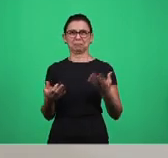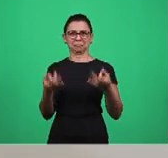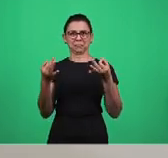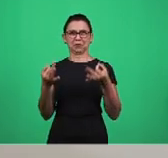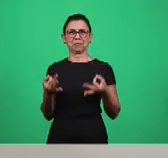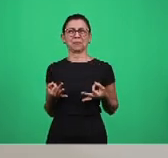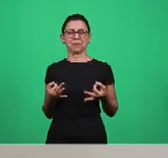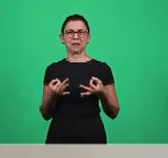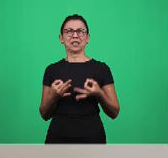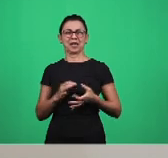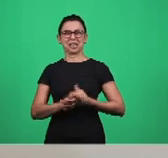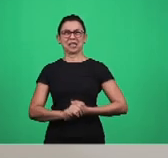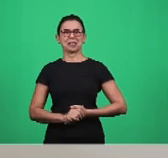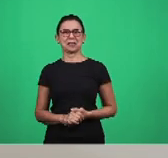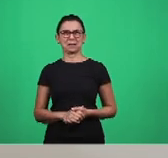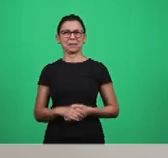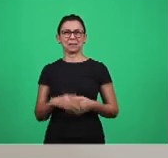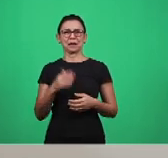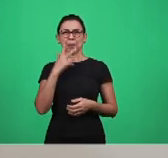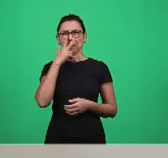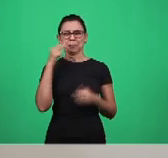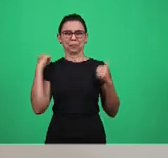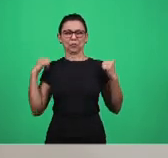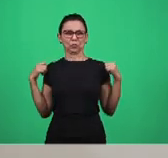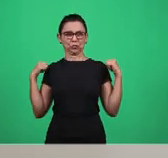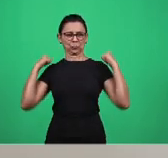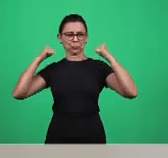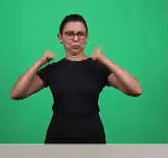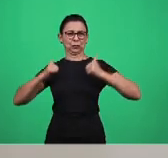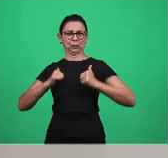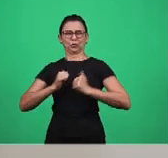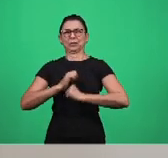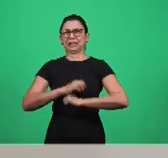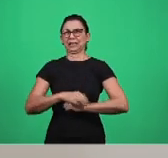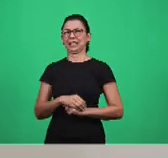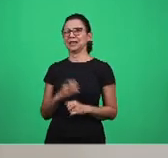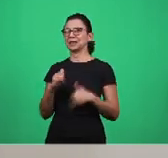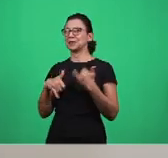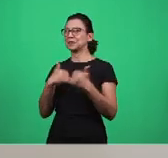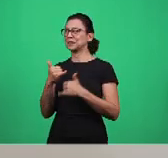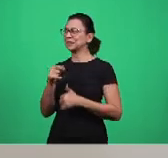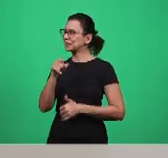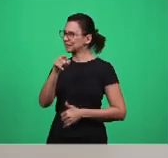Et j'ai joué avec toi. Je disais que tu voulais euh,